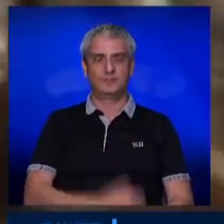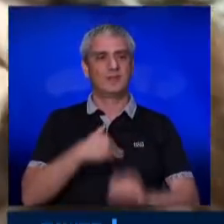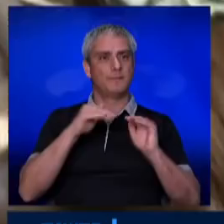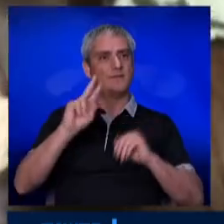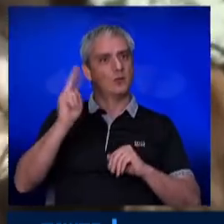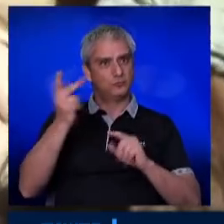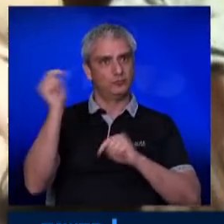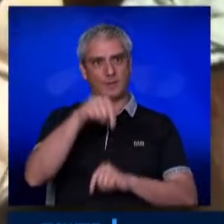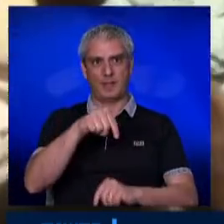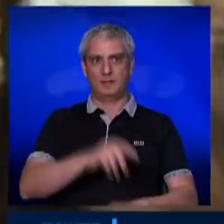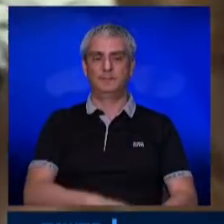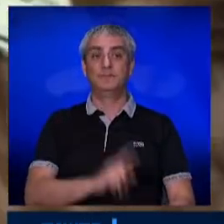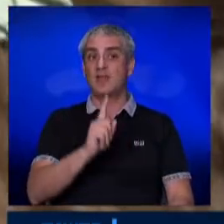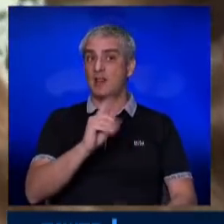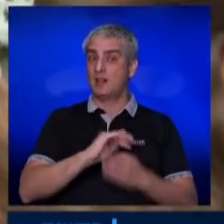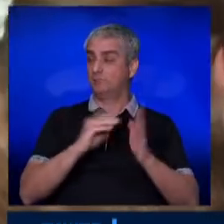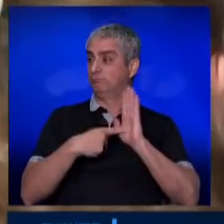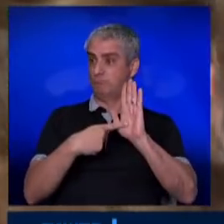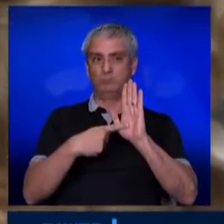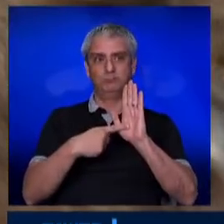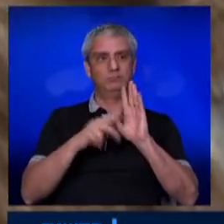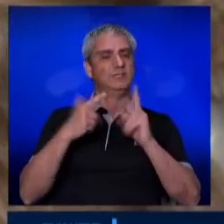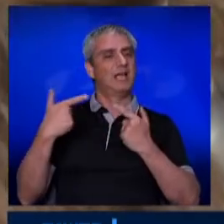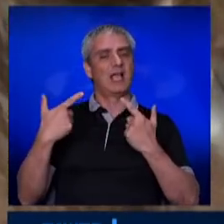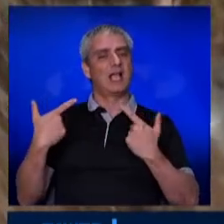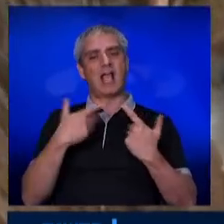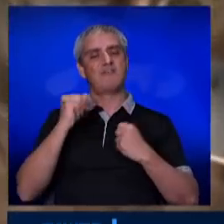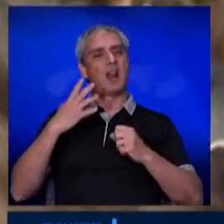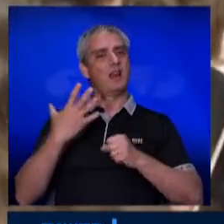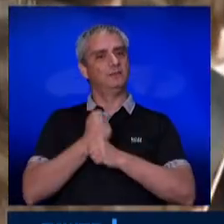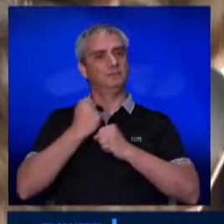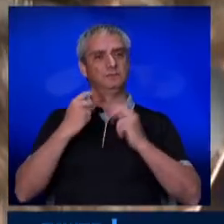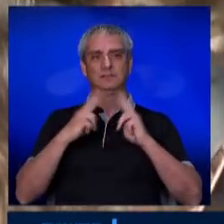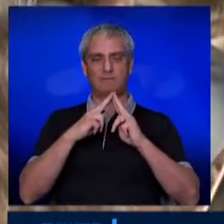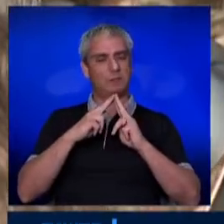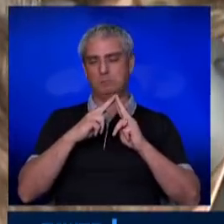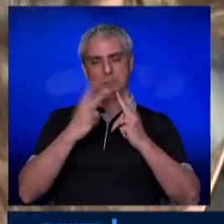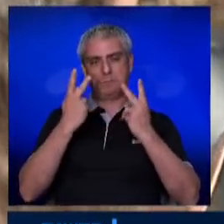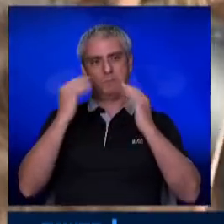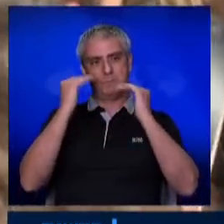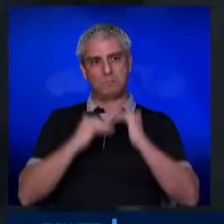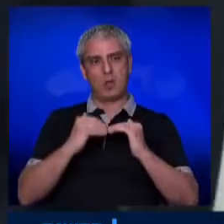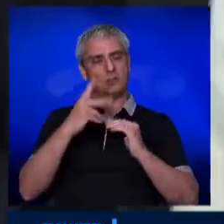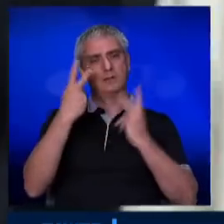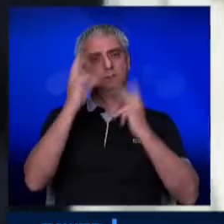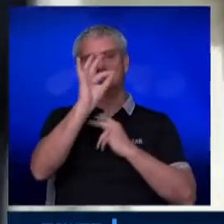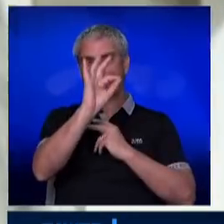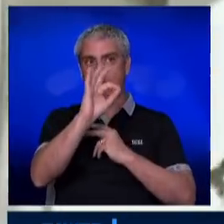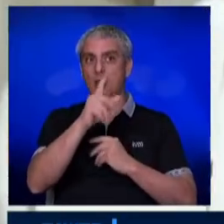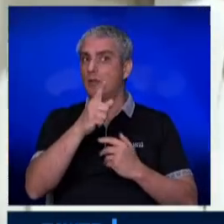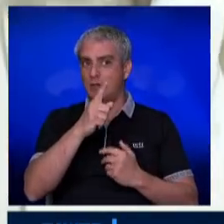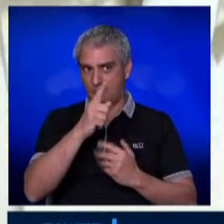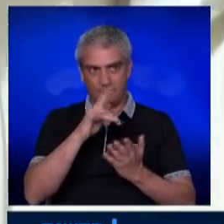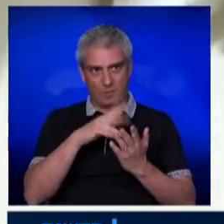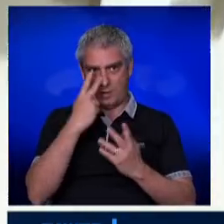à venir. Bonjour, jeune homme. לפחות כלפי חוץ נראה שהקרב על צרפת, על הבית, תופס מקום משני בסדר היום של מקרון, דבר שלא